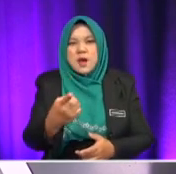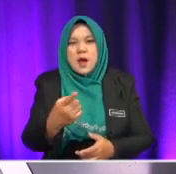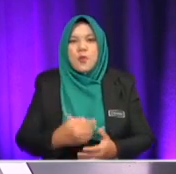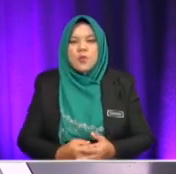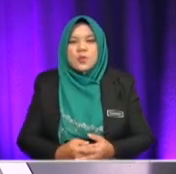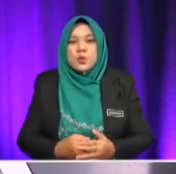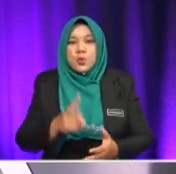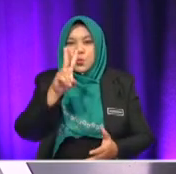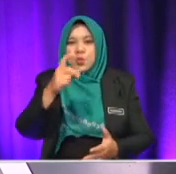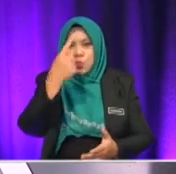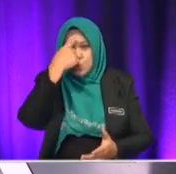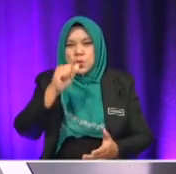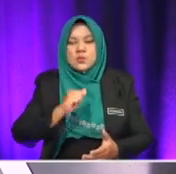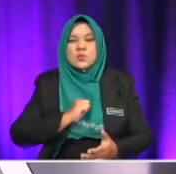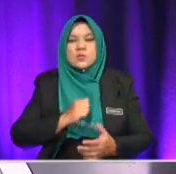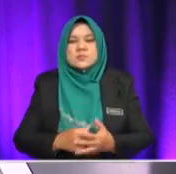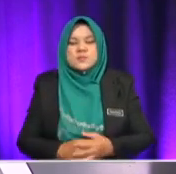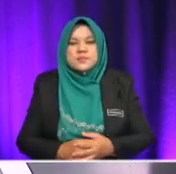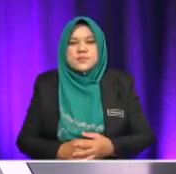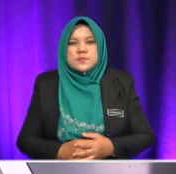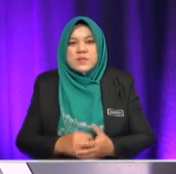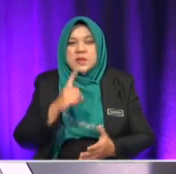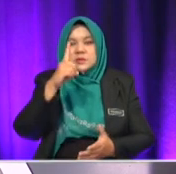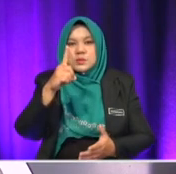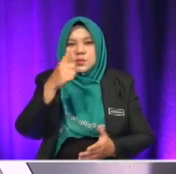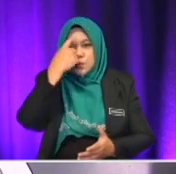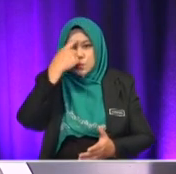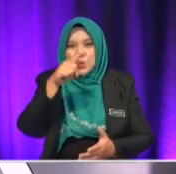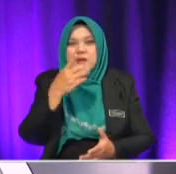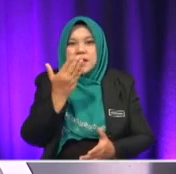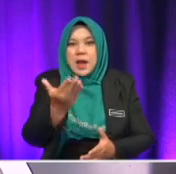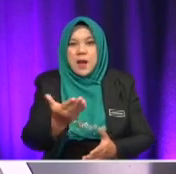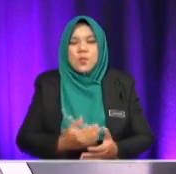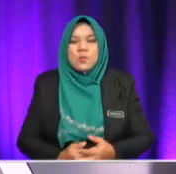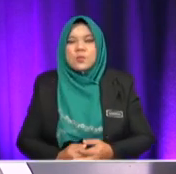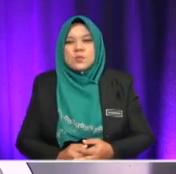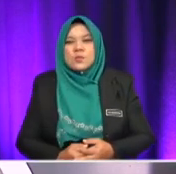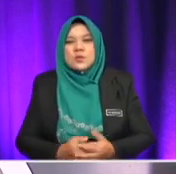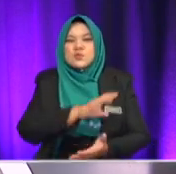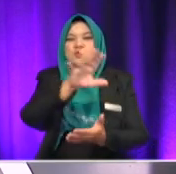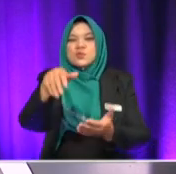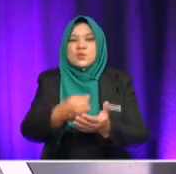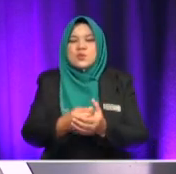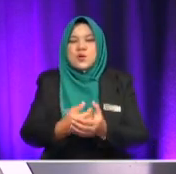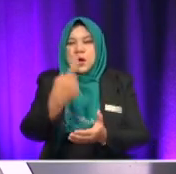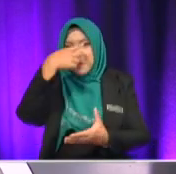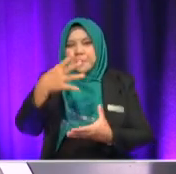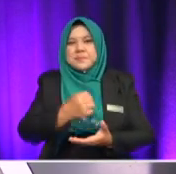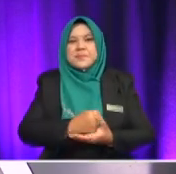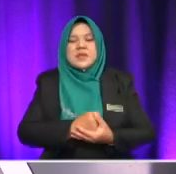untuk aku satu untuk kau semua ini aku ambil untuk